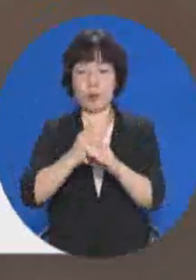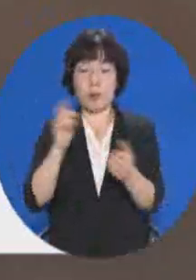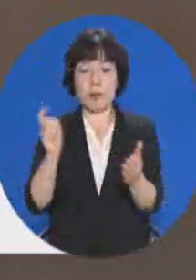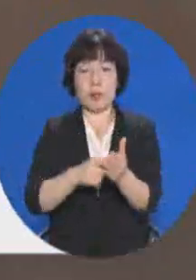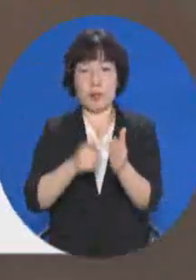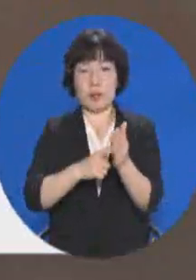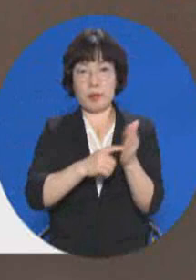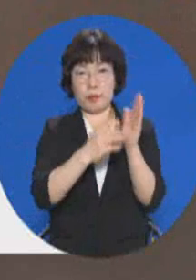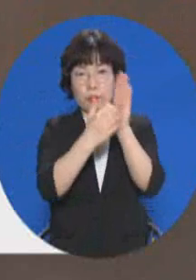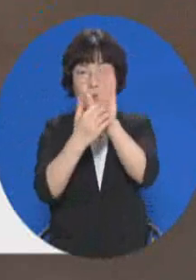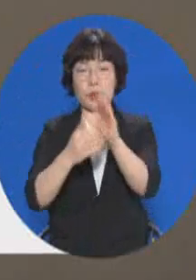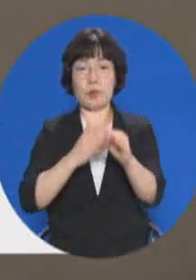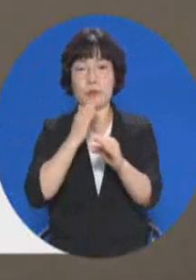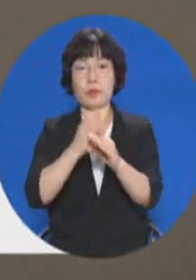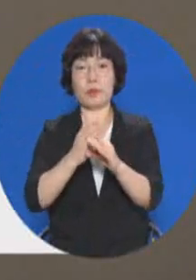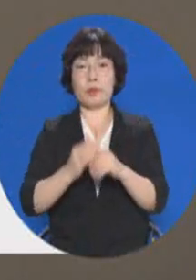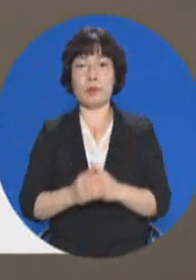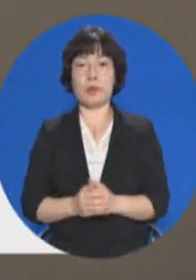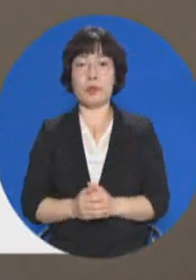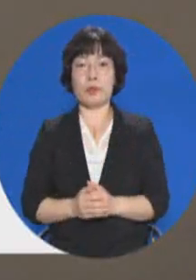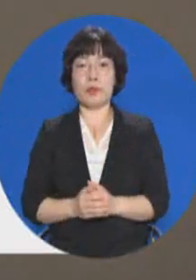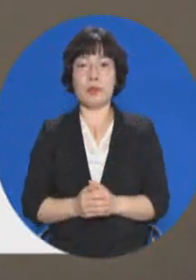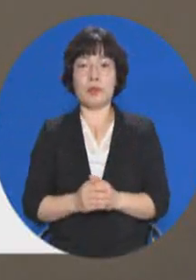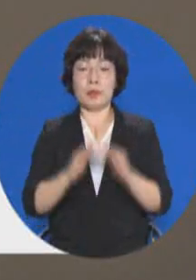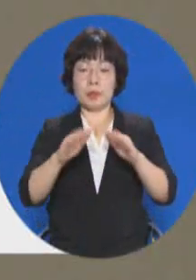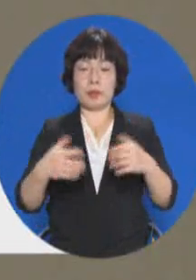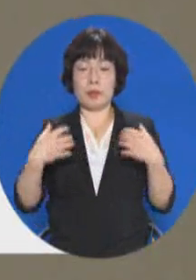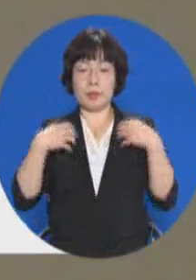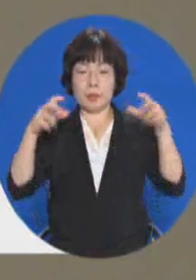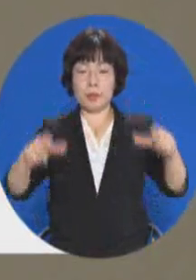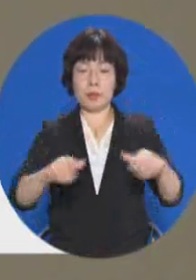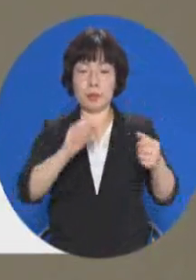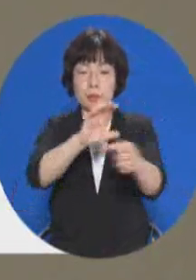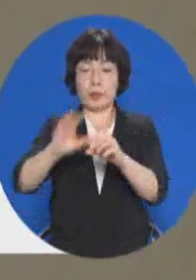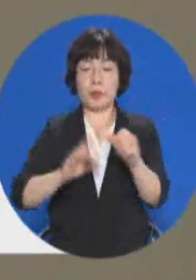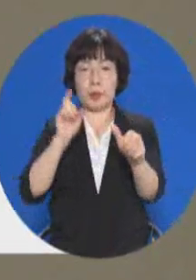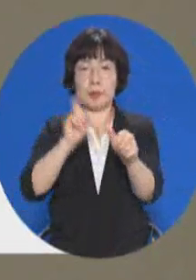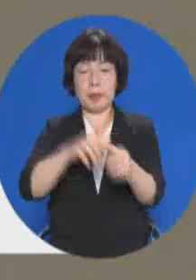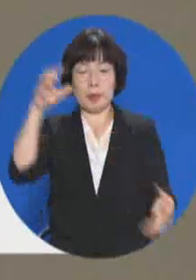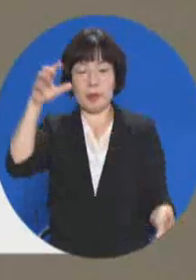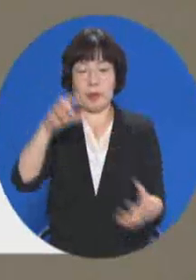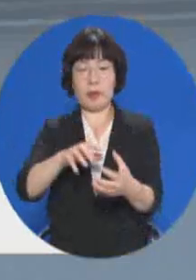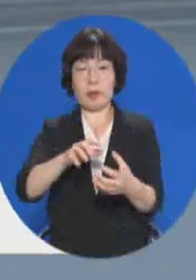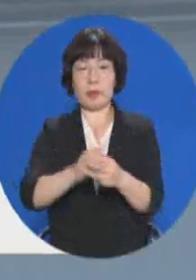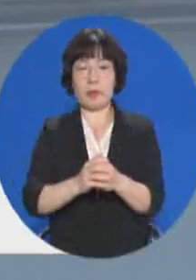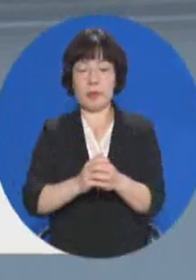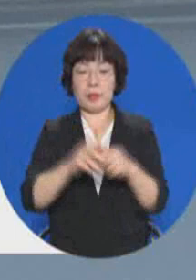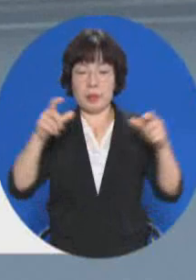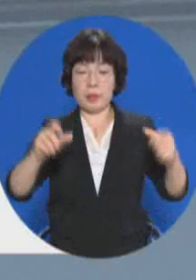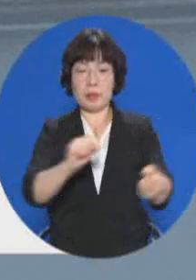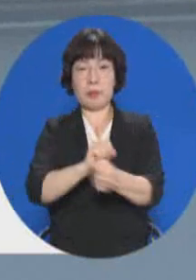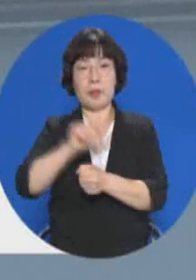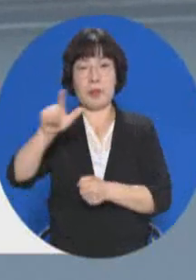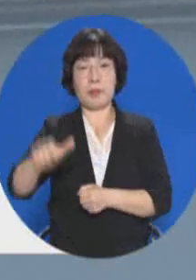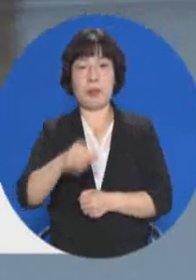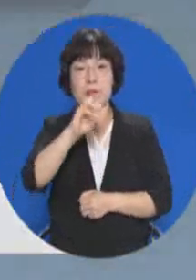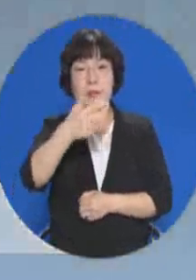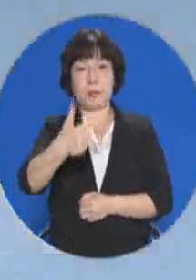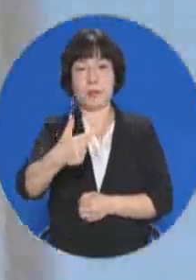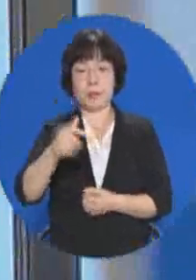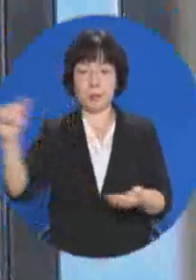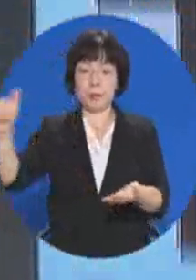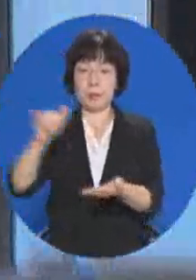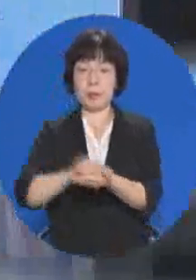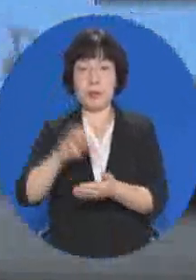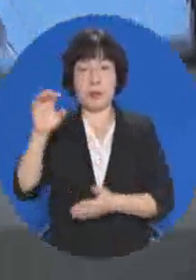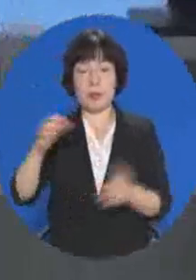긴급 역학조사를 벌이고 있습니다. 한편 전남 지역의 코로나19 누적 확진자 수는 지역 감염 136명,